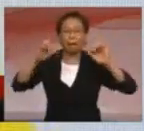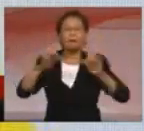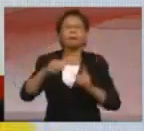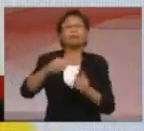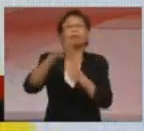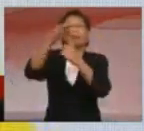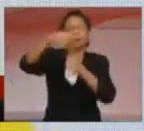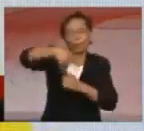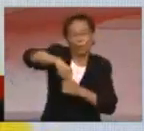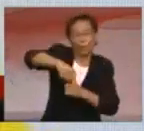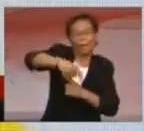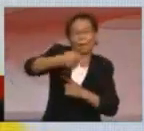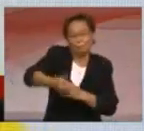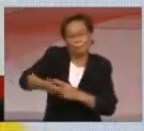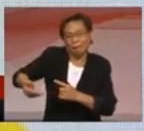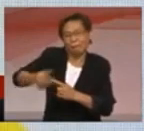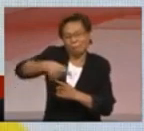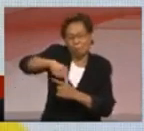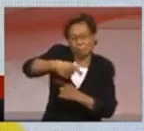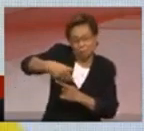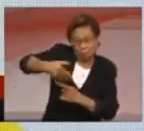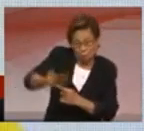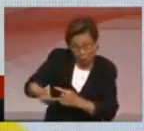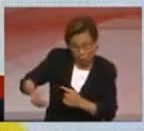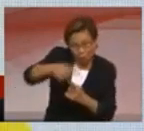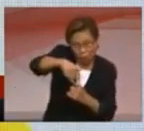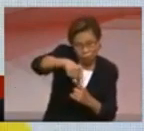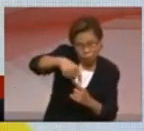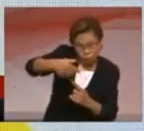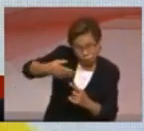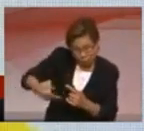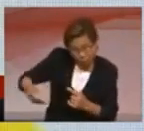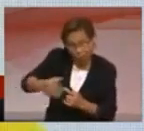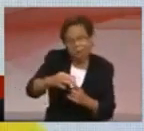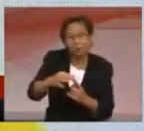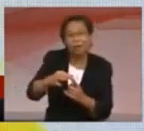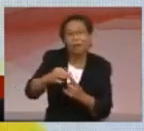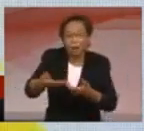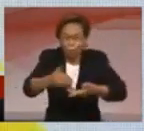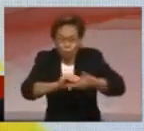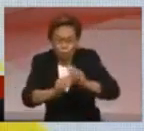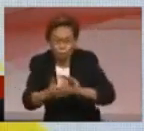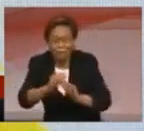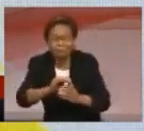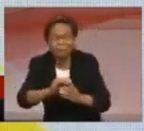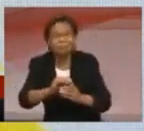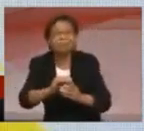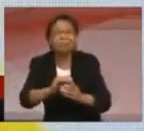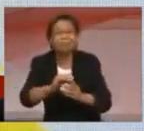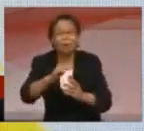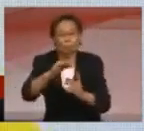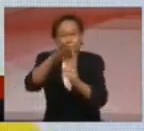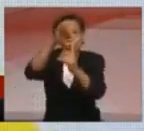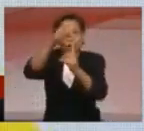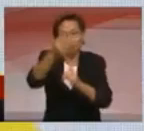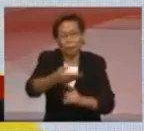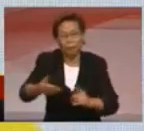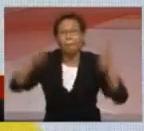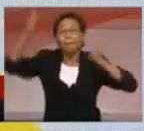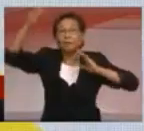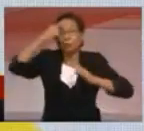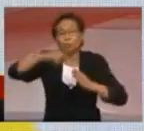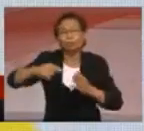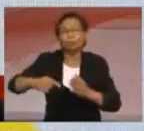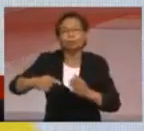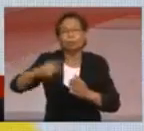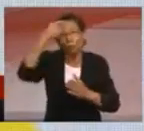kualiti produk dan pembungkusan, memberikan keutamaan pada produk tempatan dalam